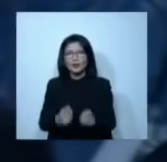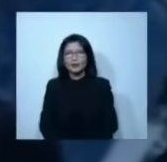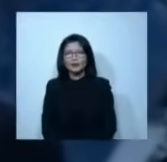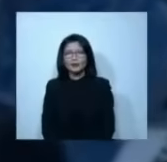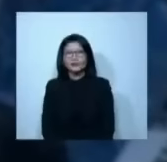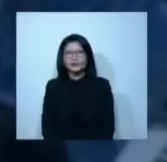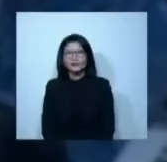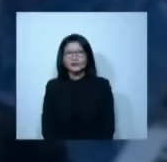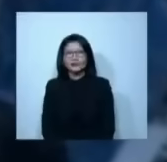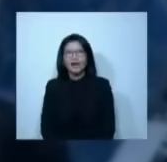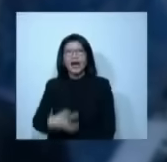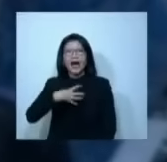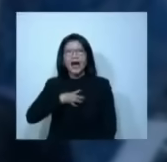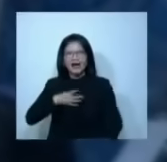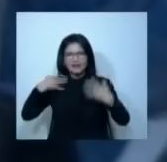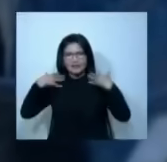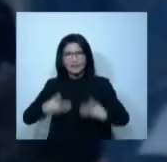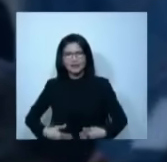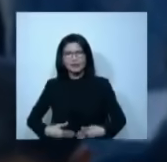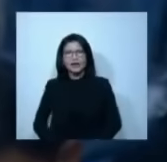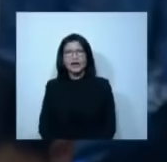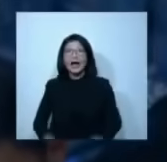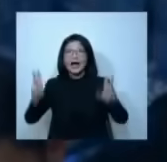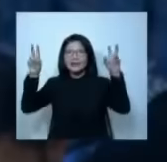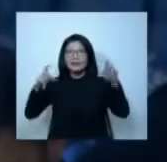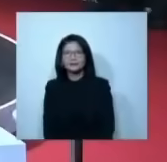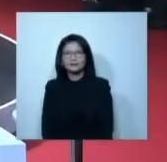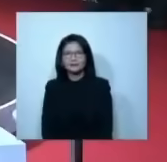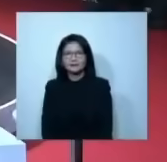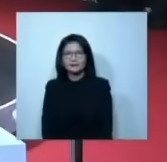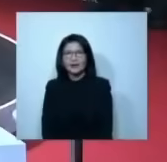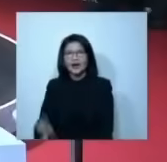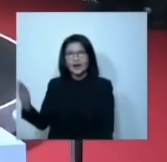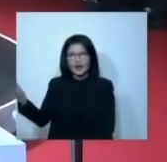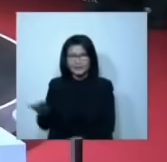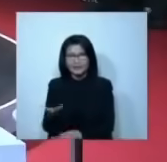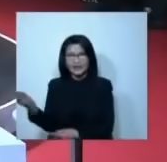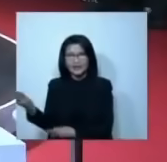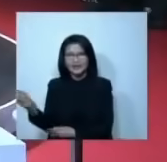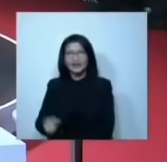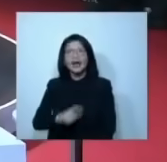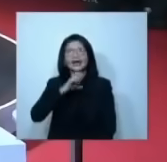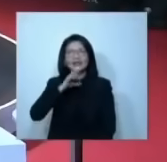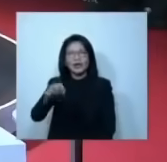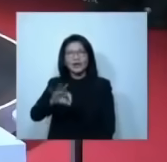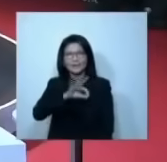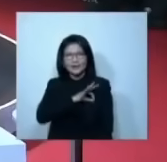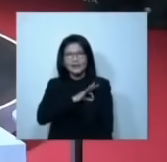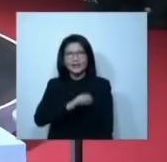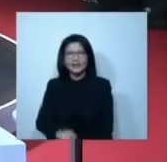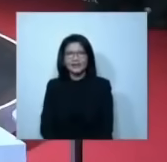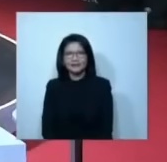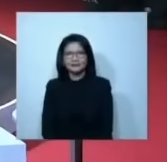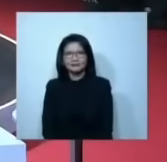tentang oposisi yang bisa memunculkan e Serangan yang sangat bagus defend yang sangat bagus kemudian isu tentang